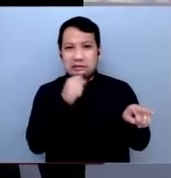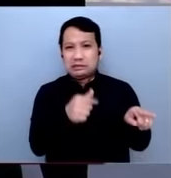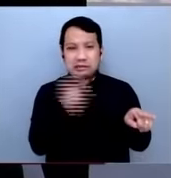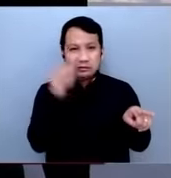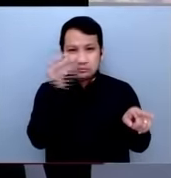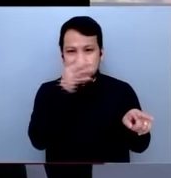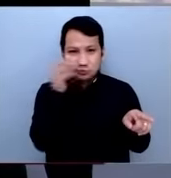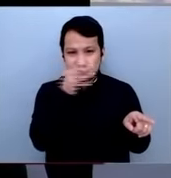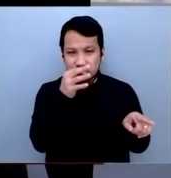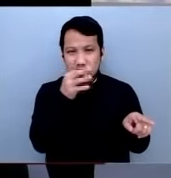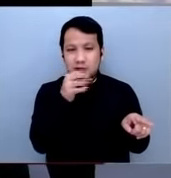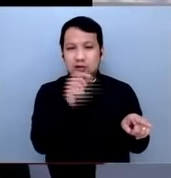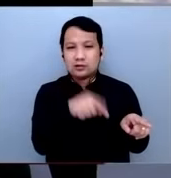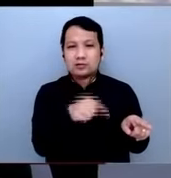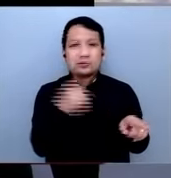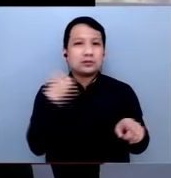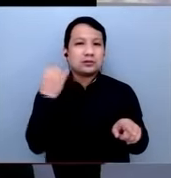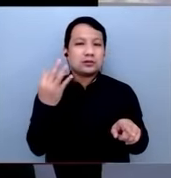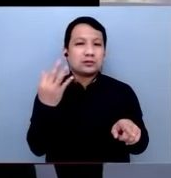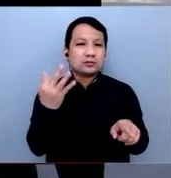ang nagpa-test sa nakaraang